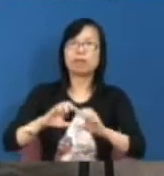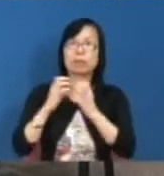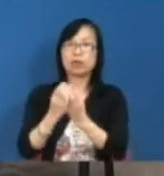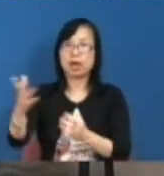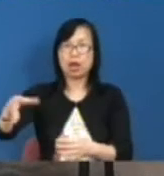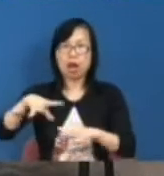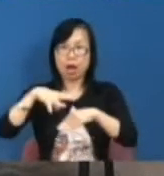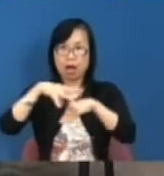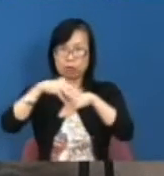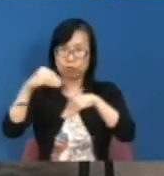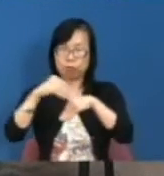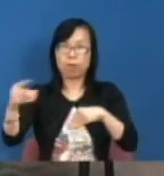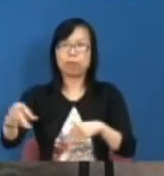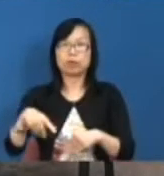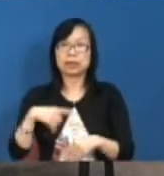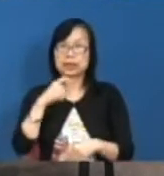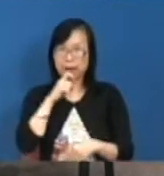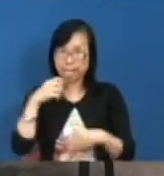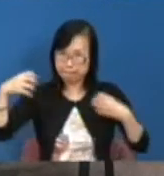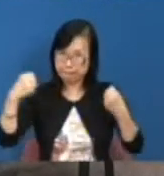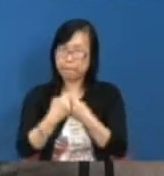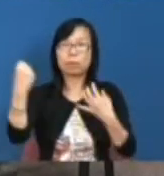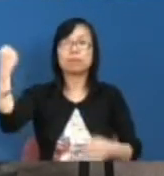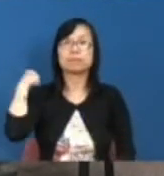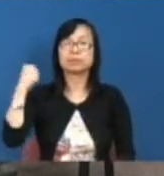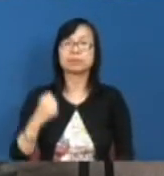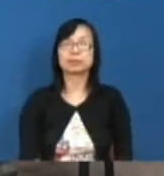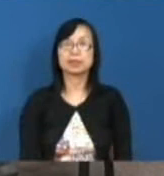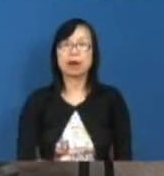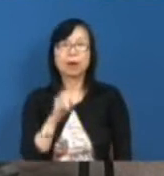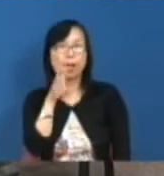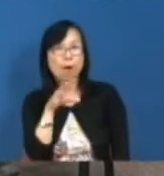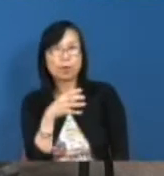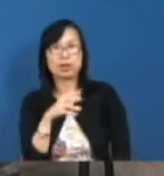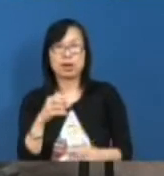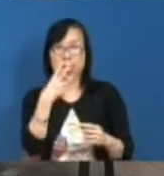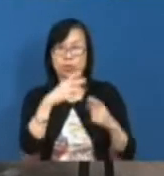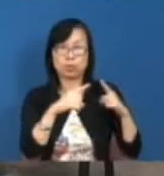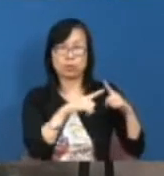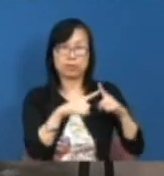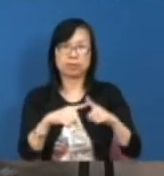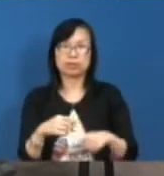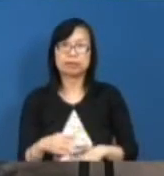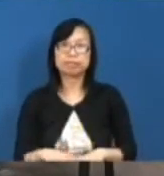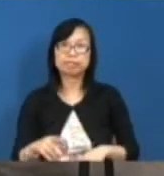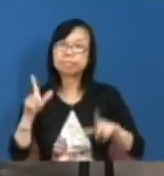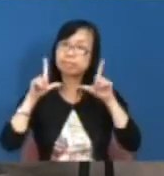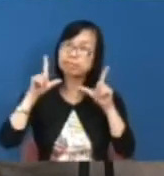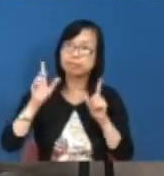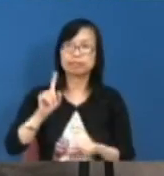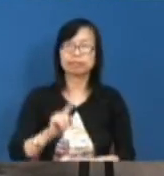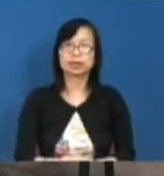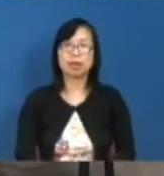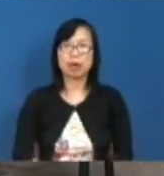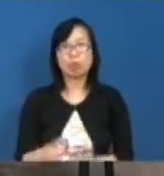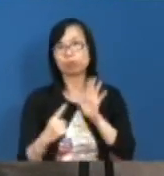力。其實過中市民嘅心透或者嗰個態度，你覺得 唔係好簡單啫嘛？你舉個例啊，咁如果而